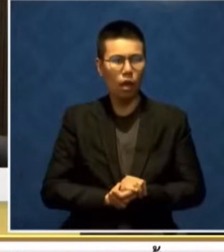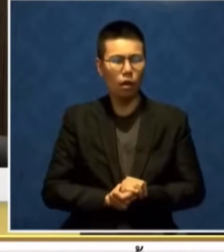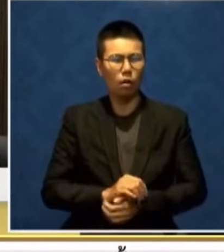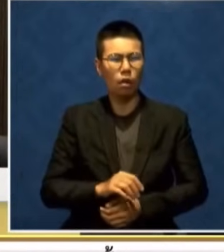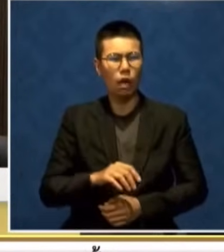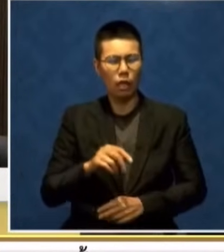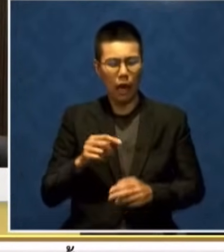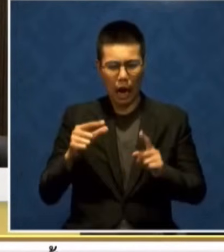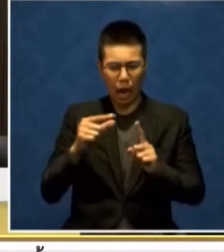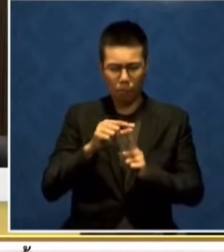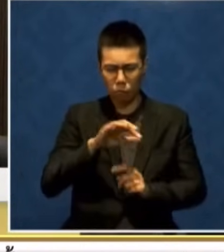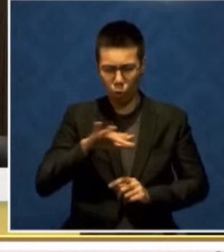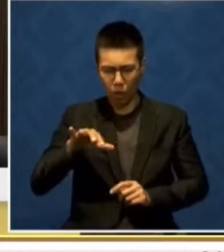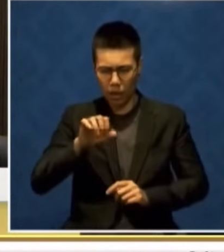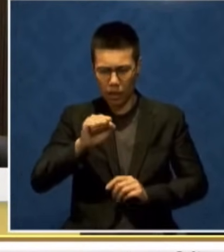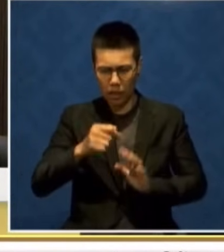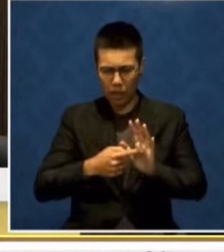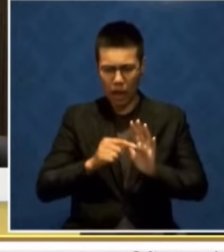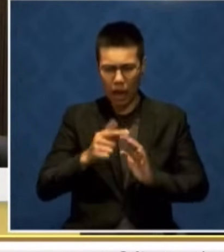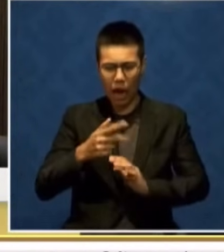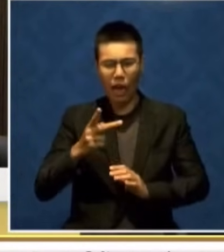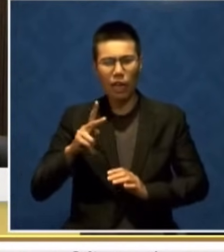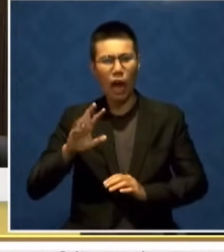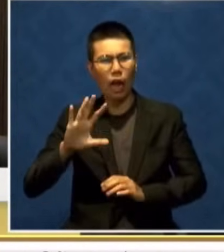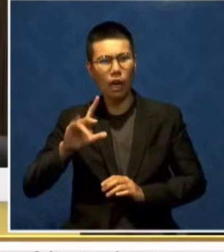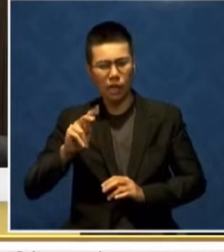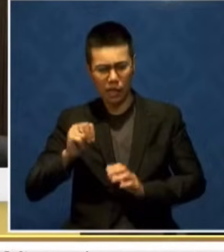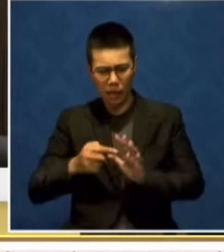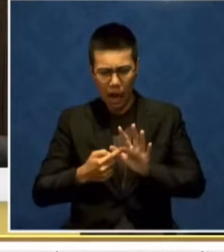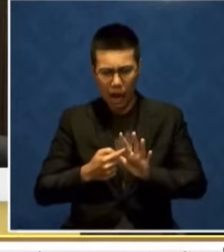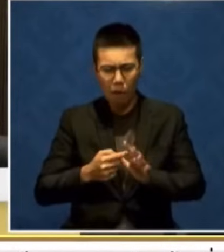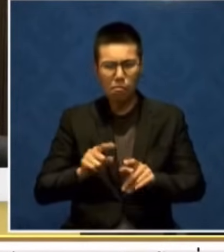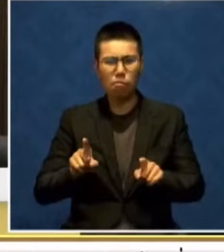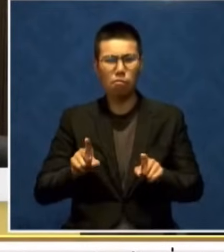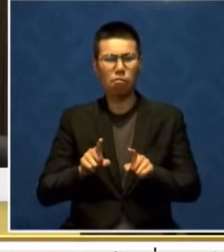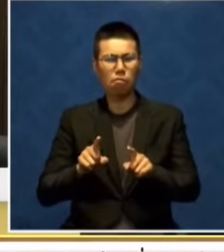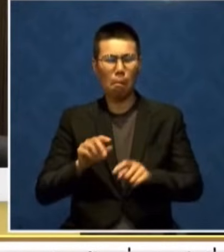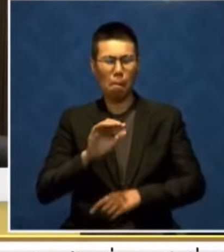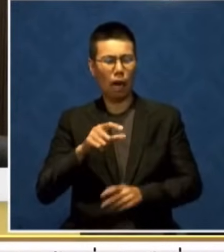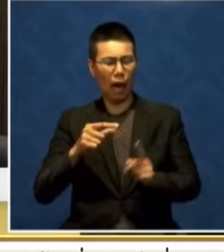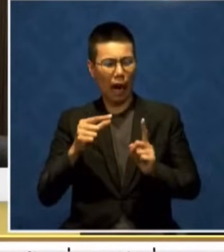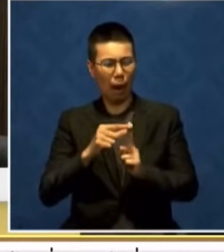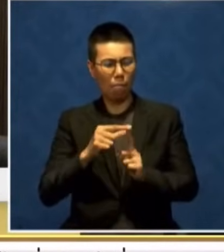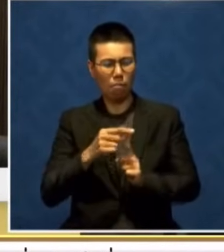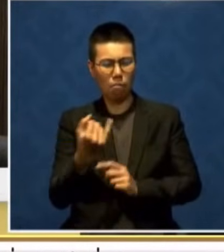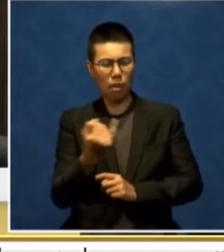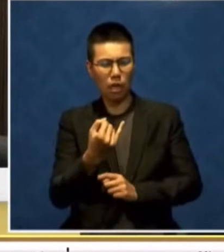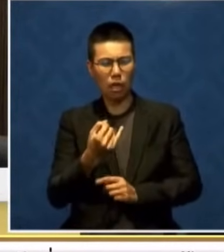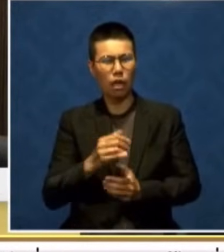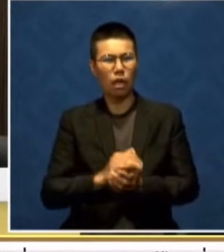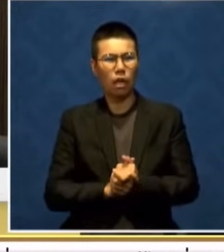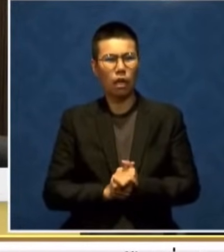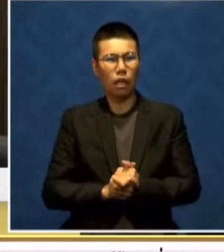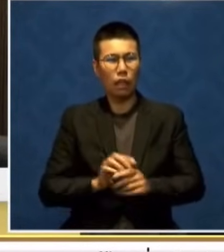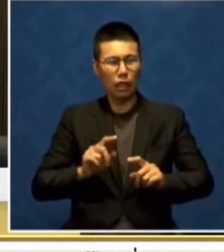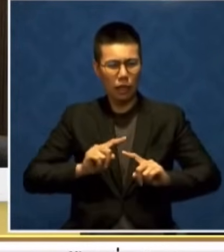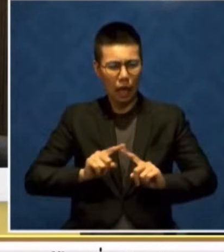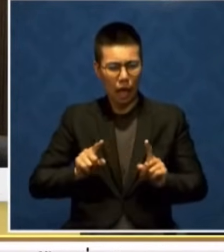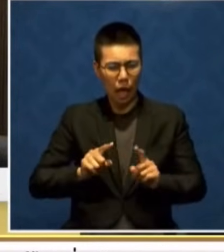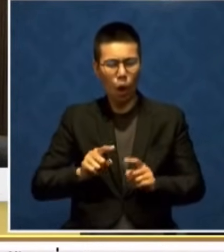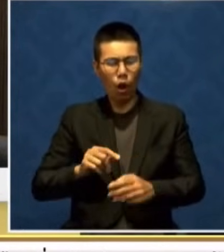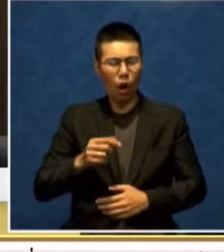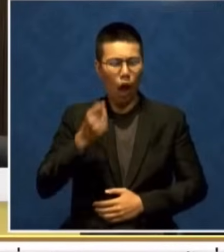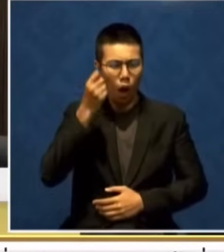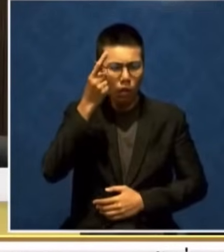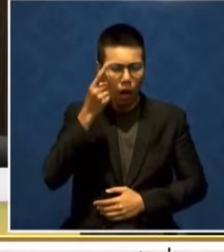สังคายนามันเป็นการทำลายเกียรติของตำรวจคำอาจจะไม่เป๊ะแต่ความเข้าใจของสังคม